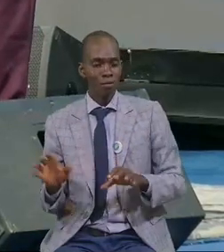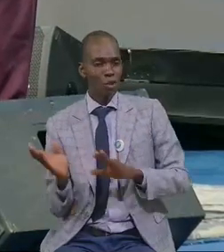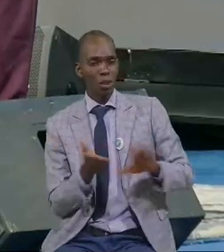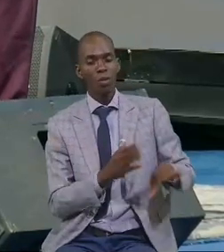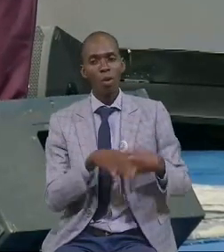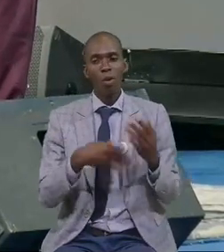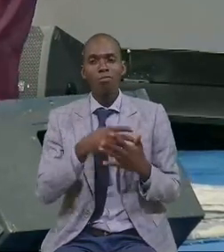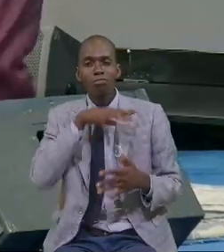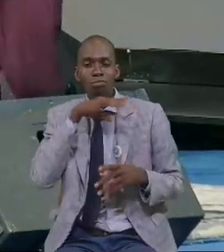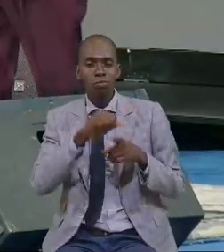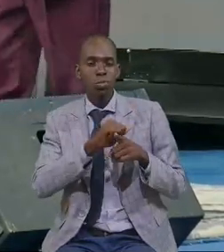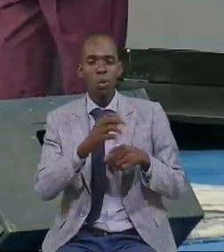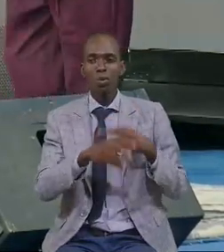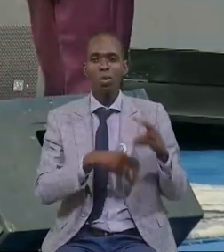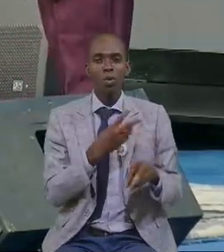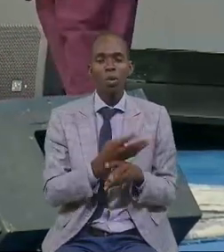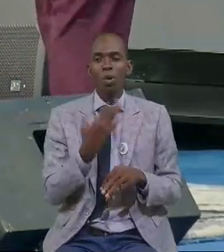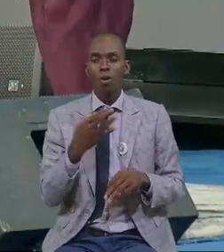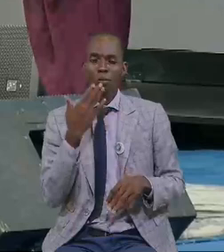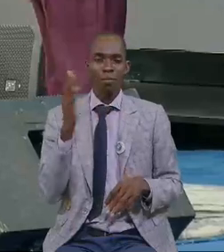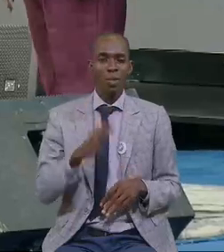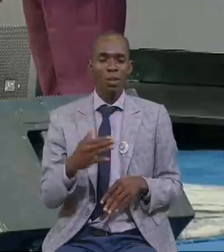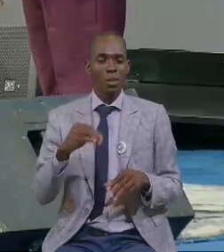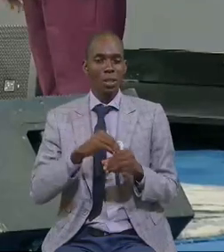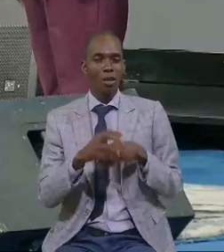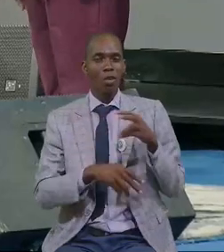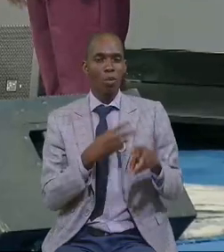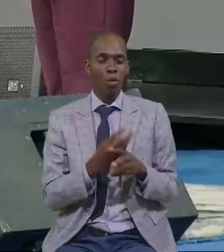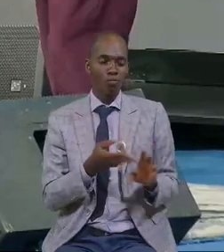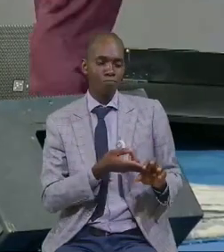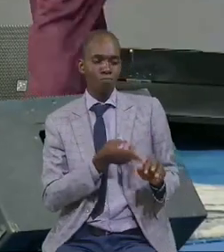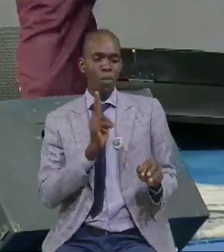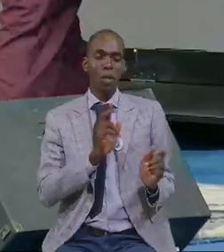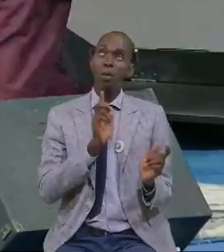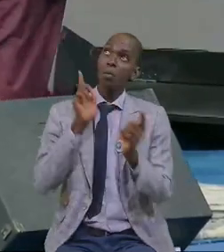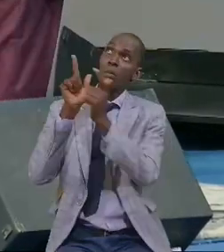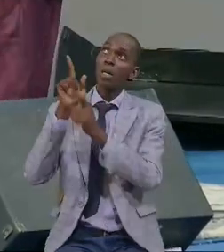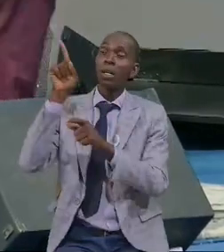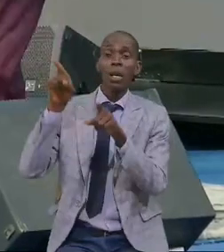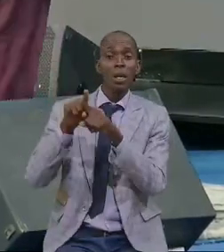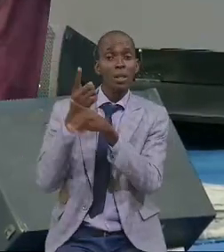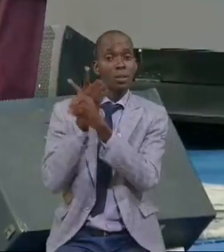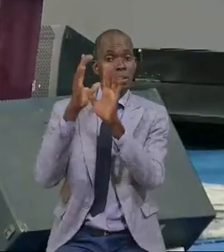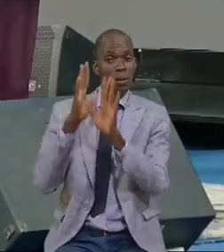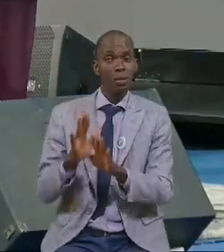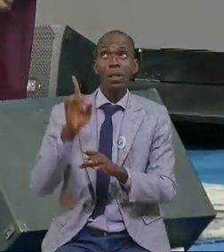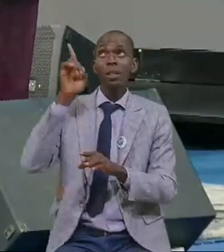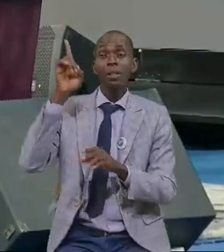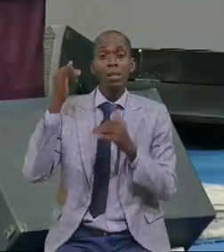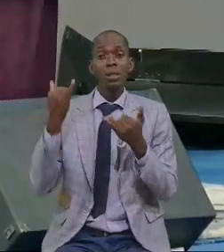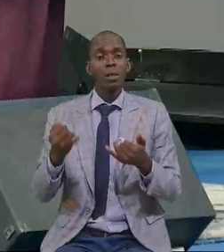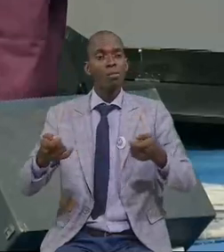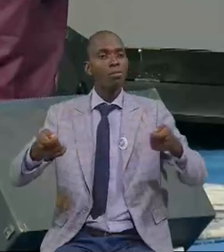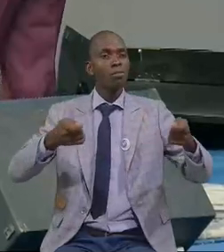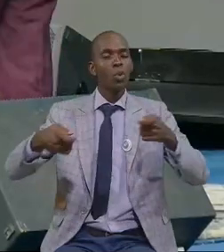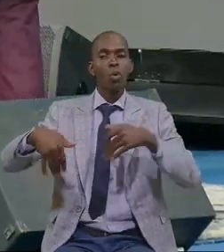du monde, les souillures du monde, et qui viennent à lui en tant que libérateur. Il règne